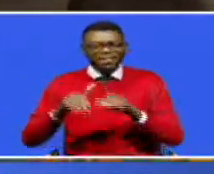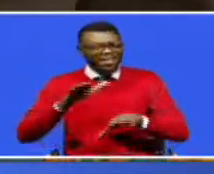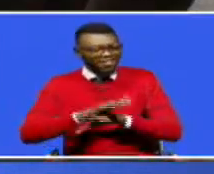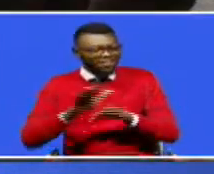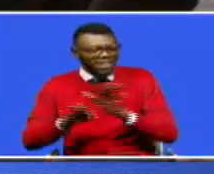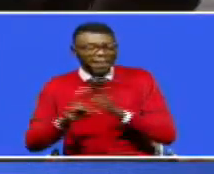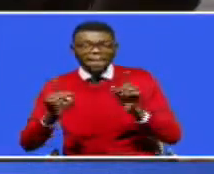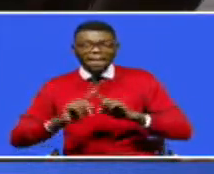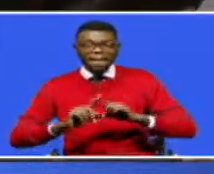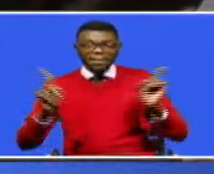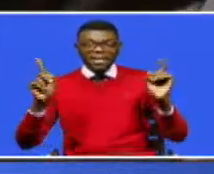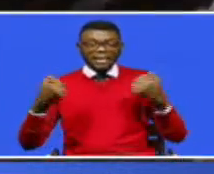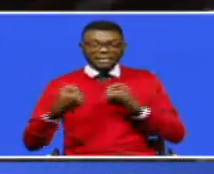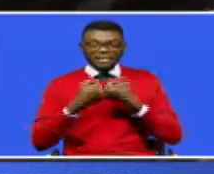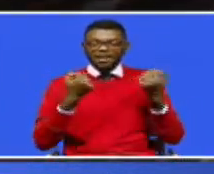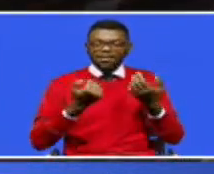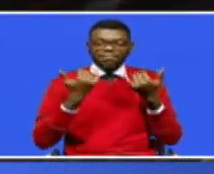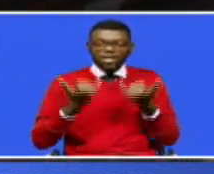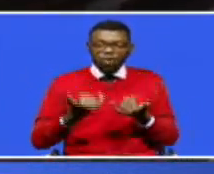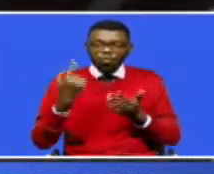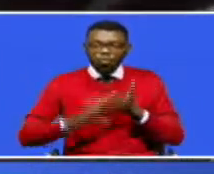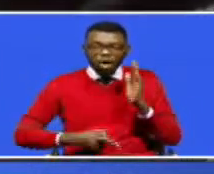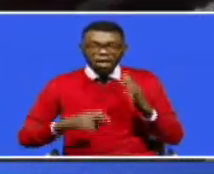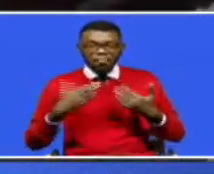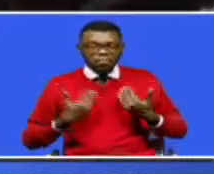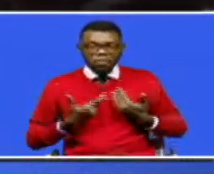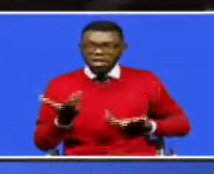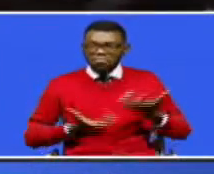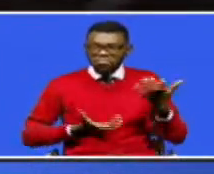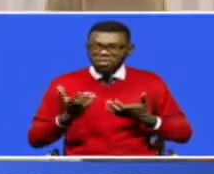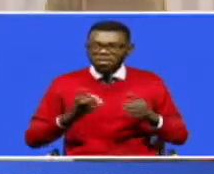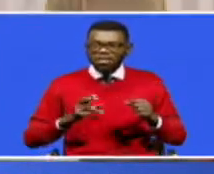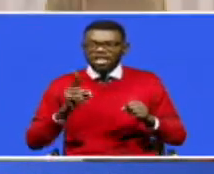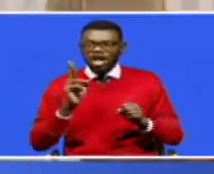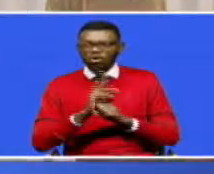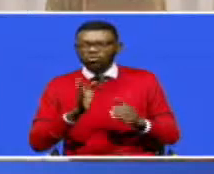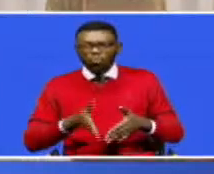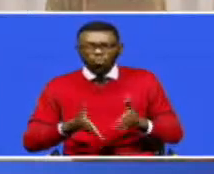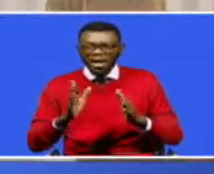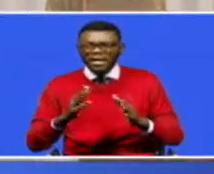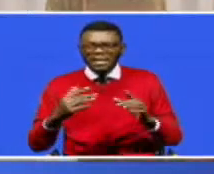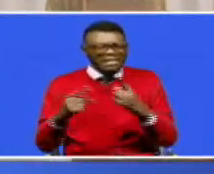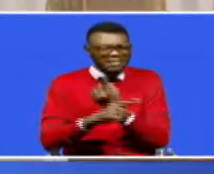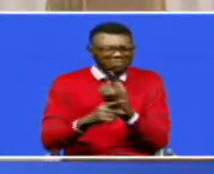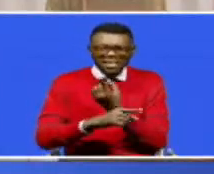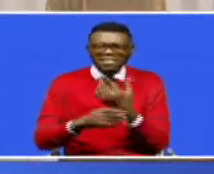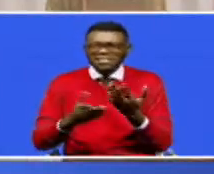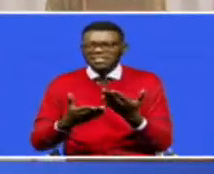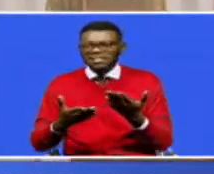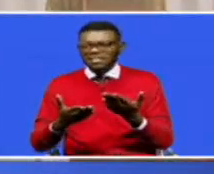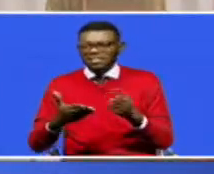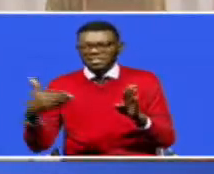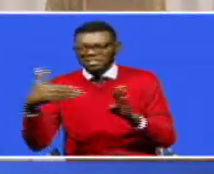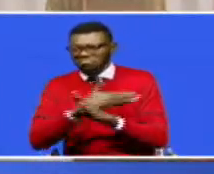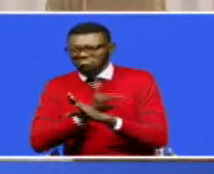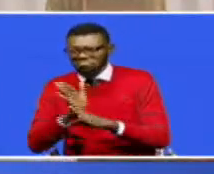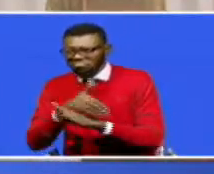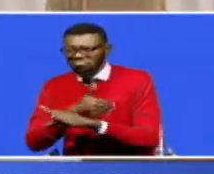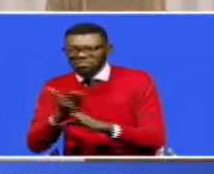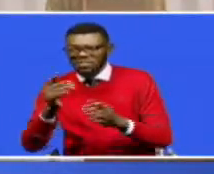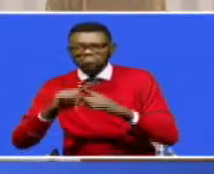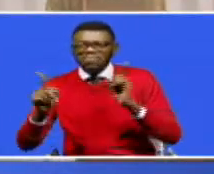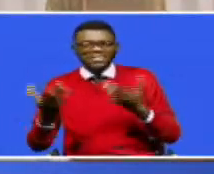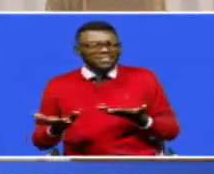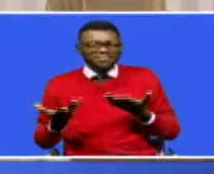anasema changamoto za hii leo ni wafanyabiashara wanaotumia njia za mkato. Soft hiyo makaa yake. Na hiyo makaa yake si miti